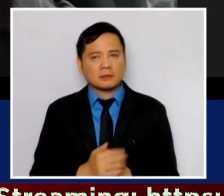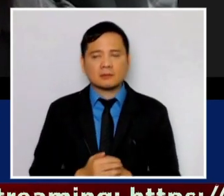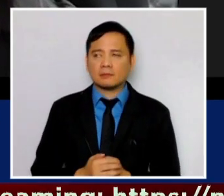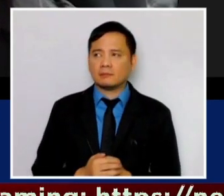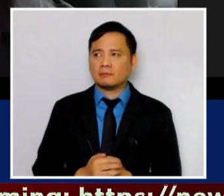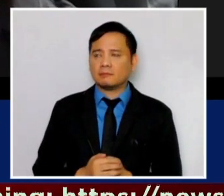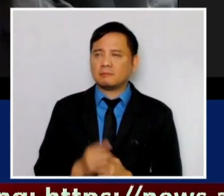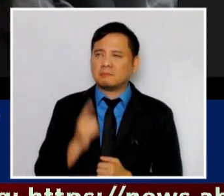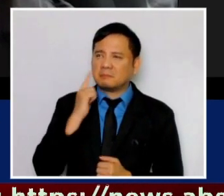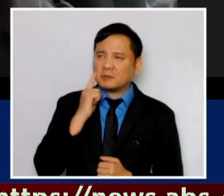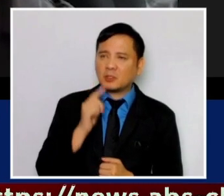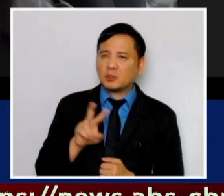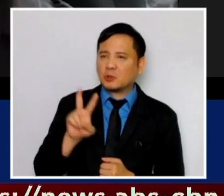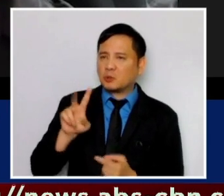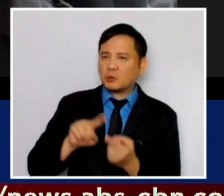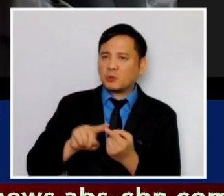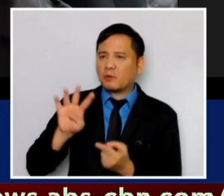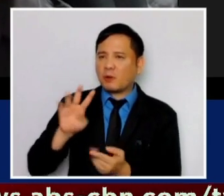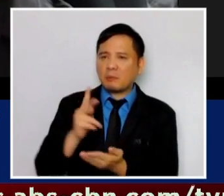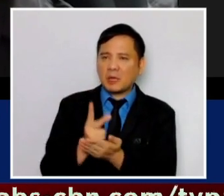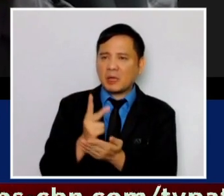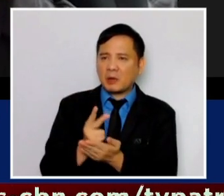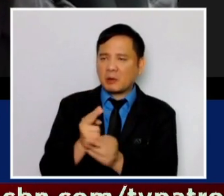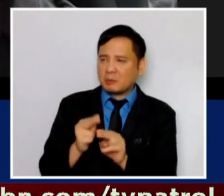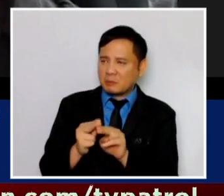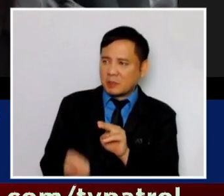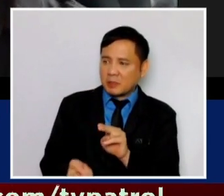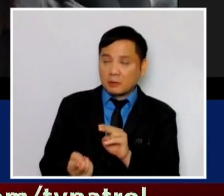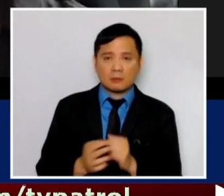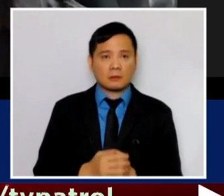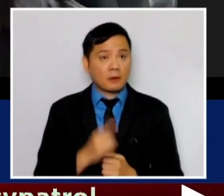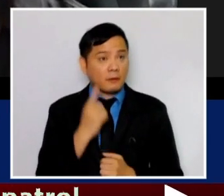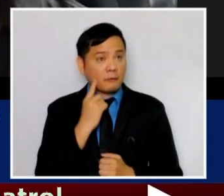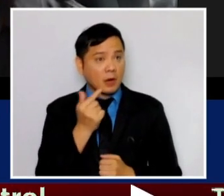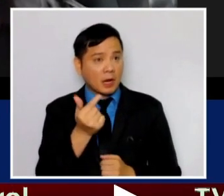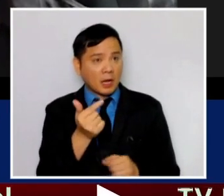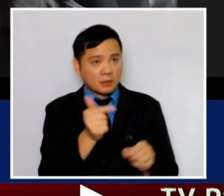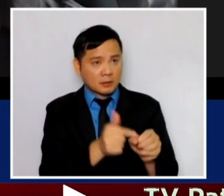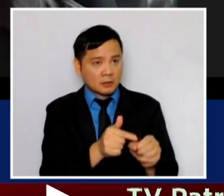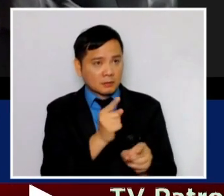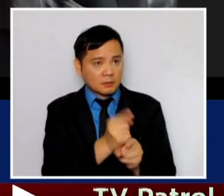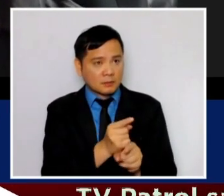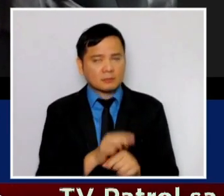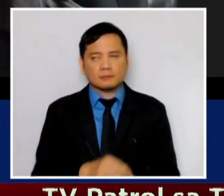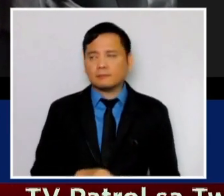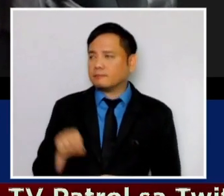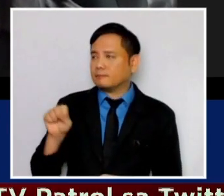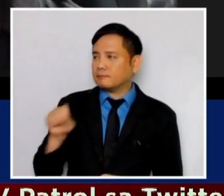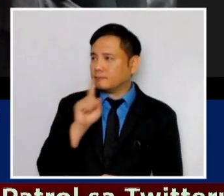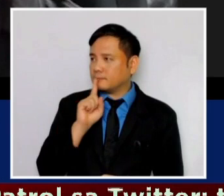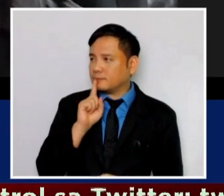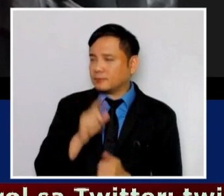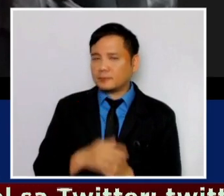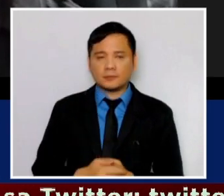Siguro between 2 to 4 pesos. Sa gasolina? Oo. Ay, sa diesel?